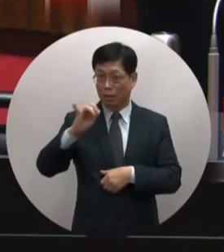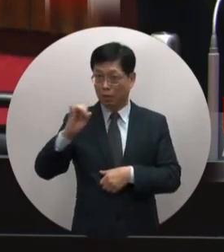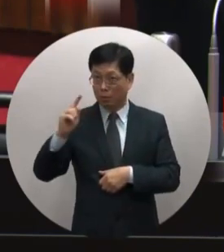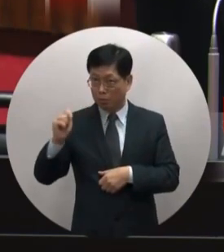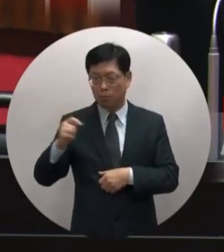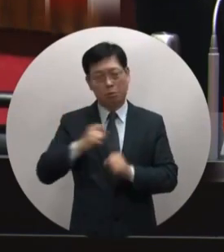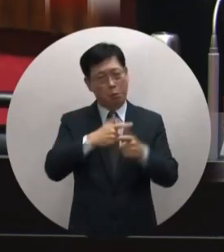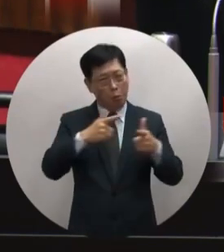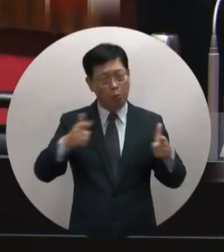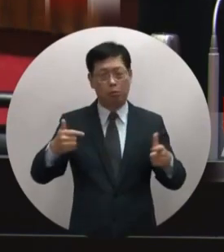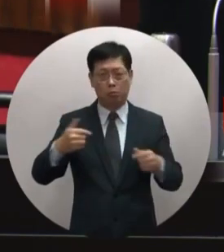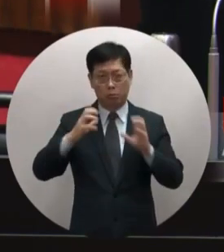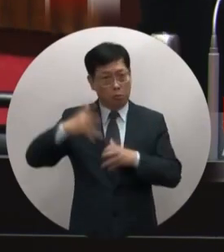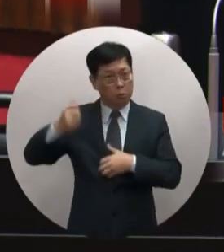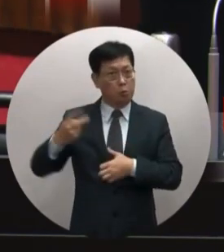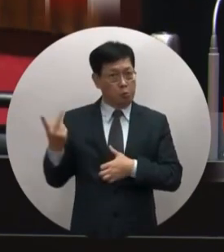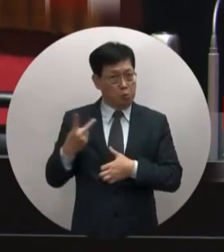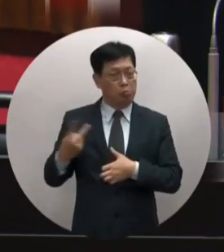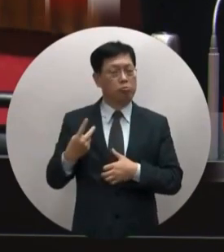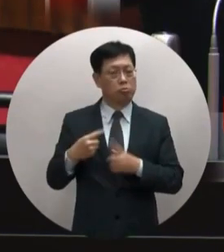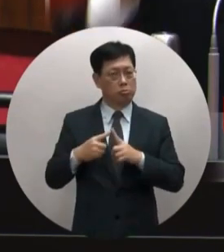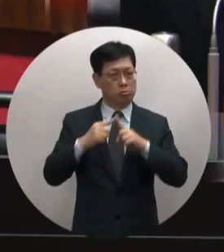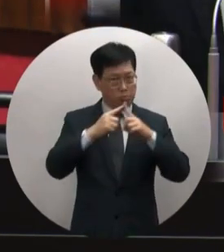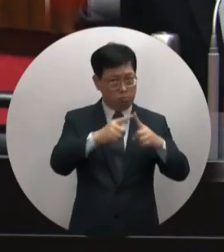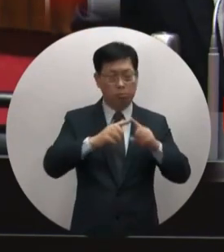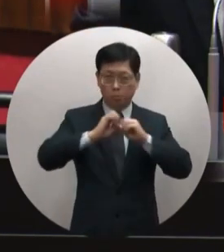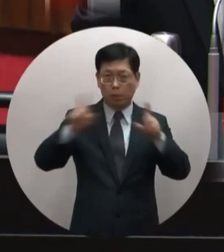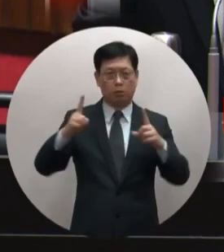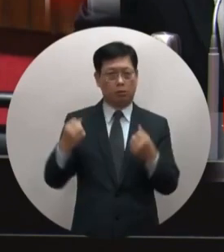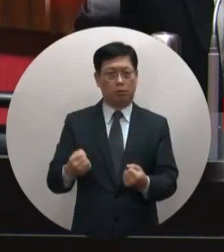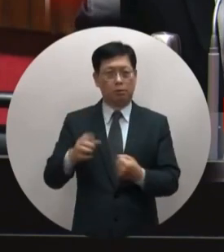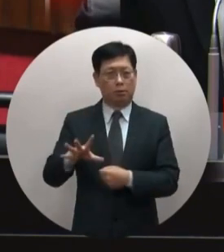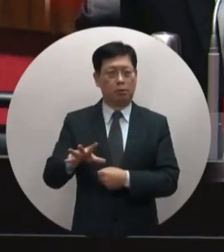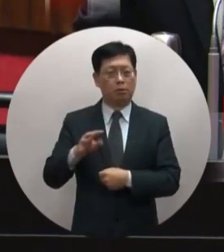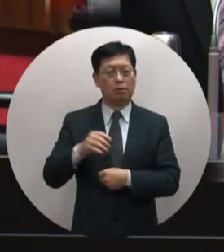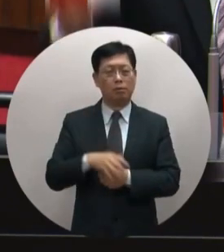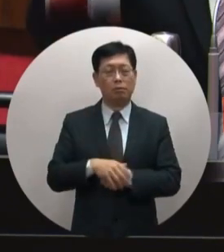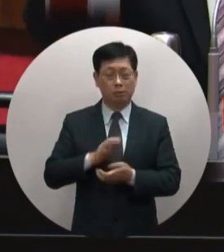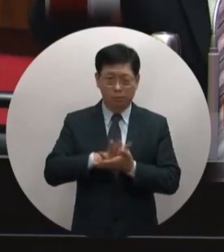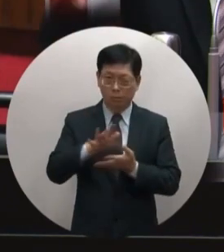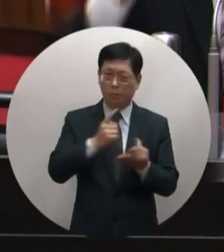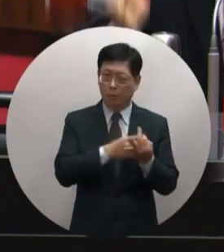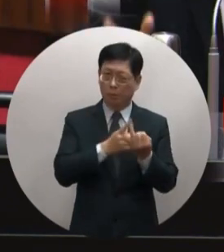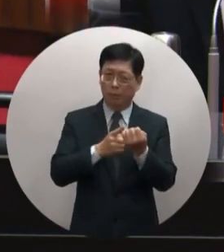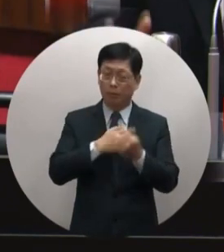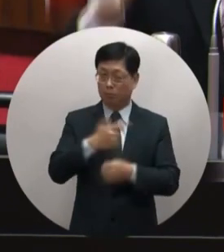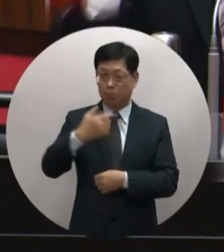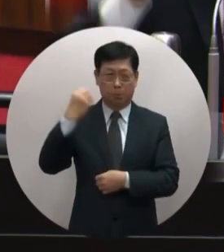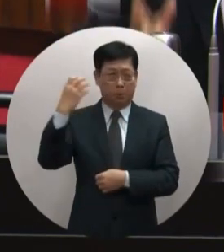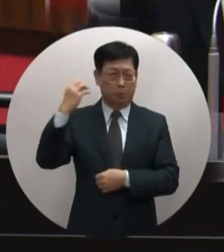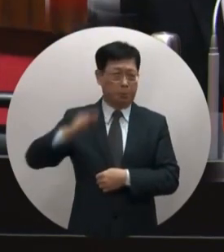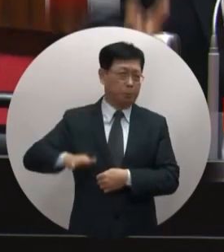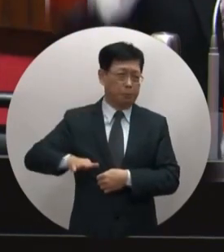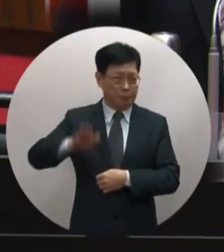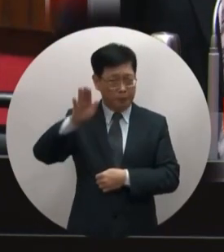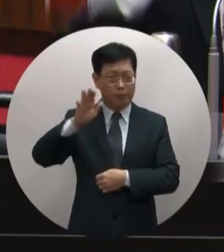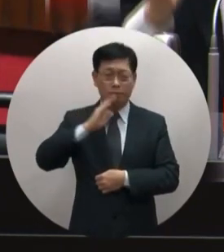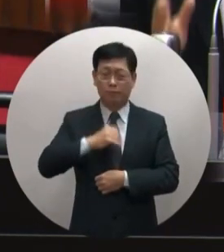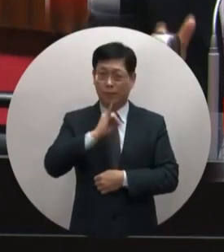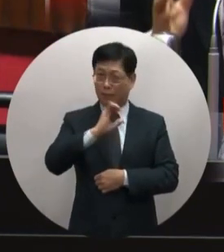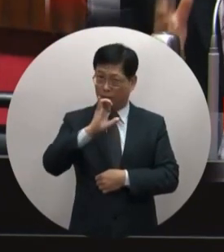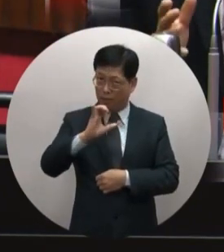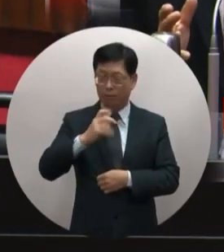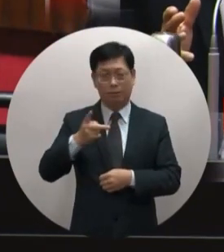T總統跟我一起在現場宣佈你也在場未來這些最先進的晶片